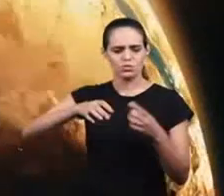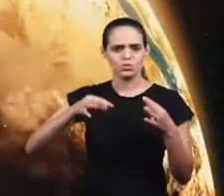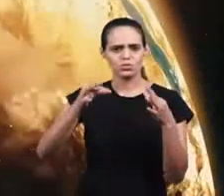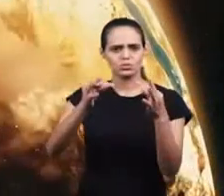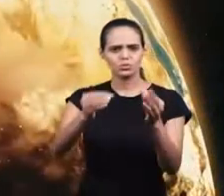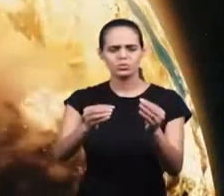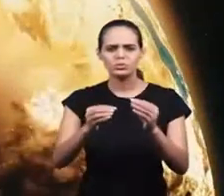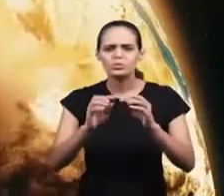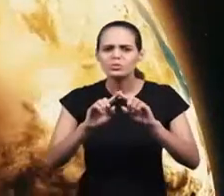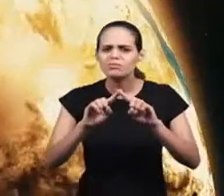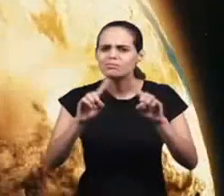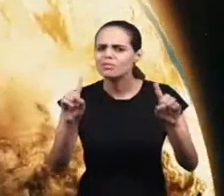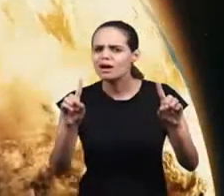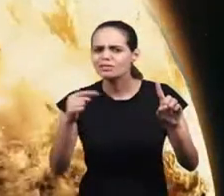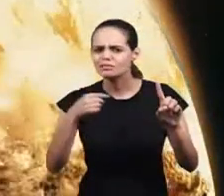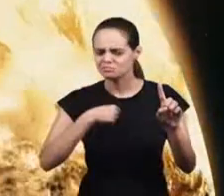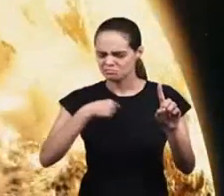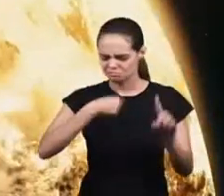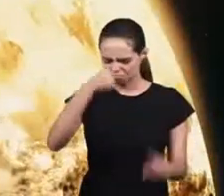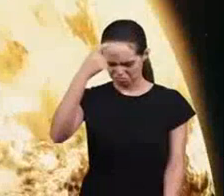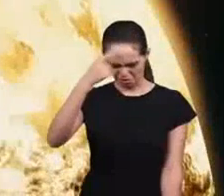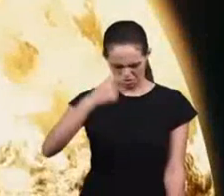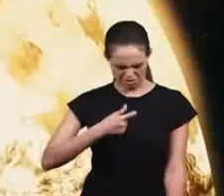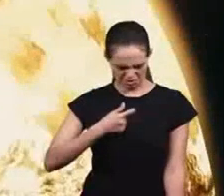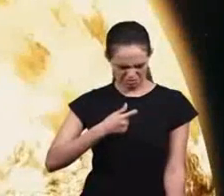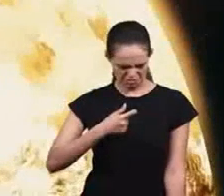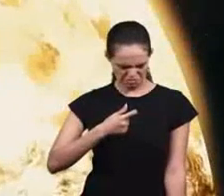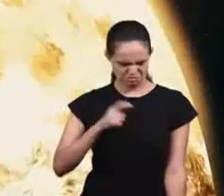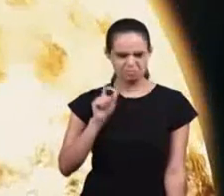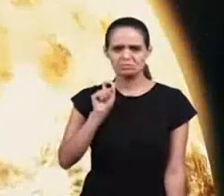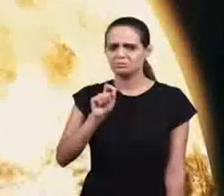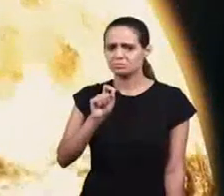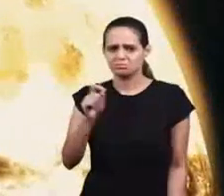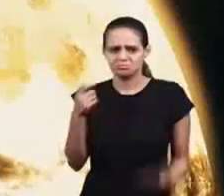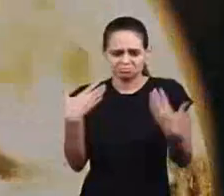Er hält die Welt in Händen, aber wer bin ich?